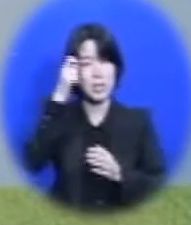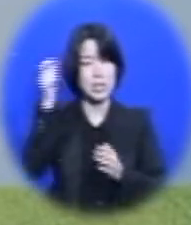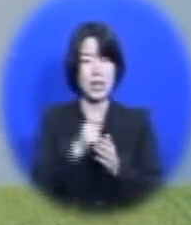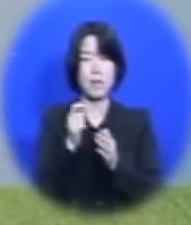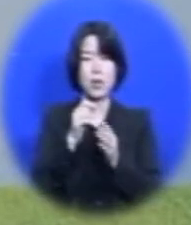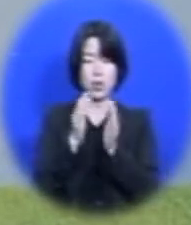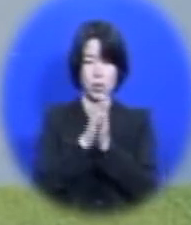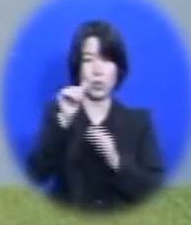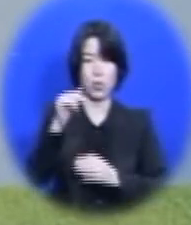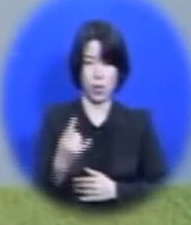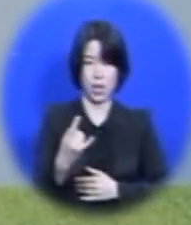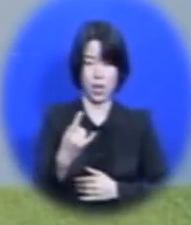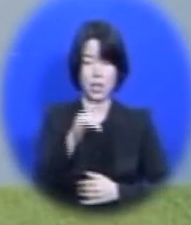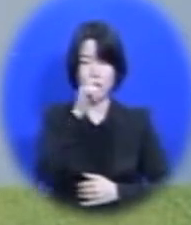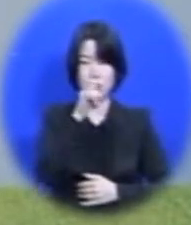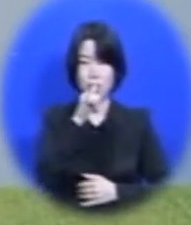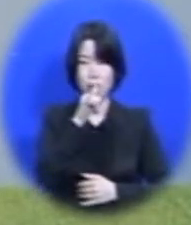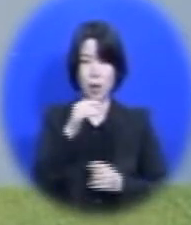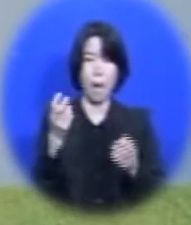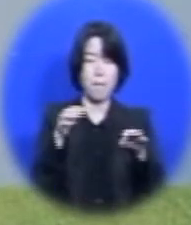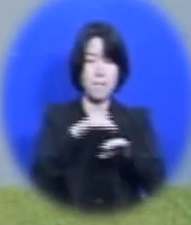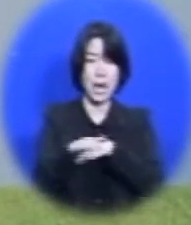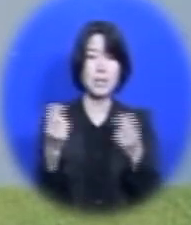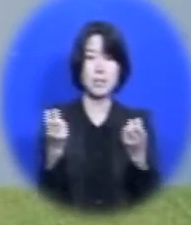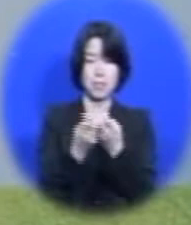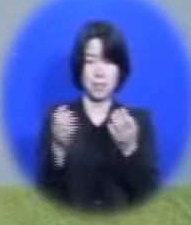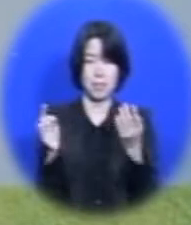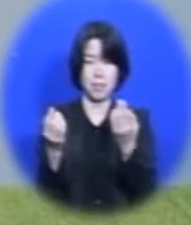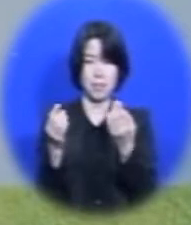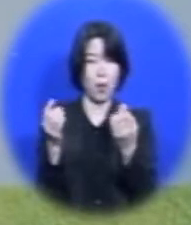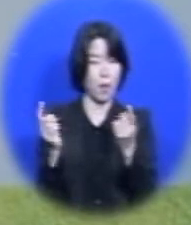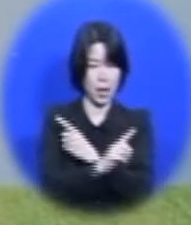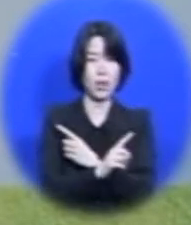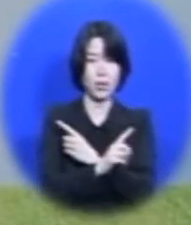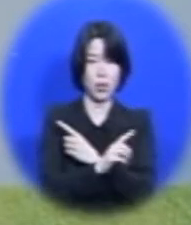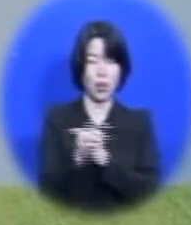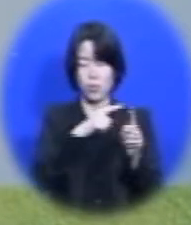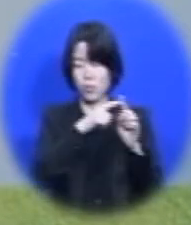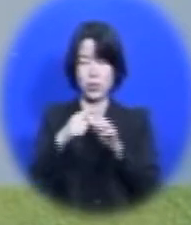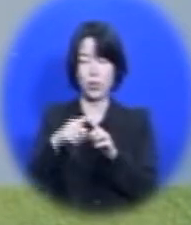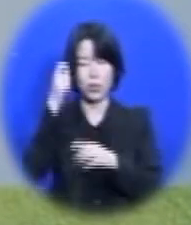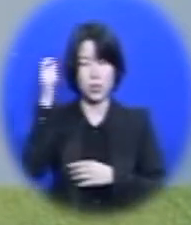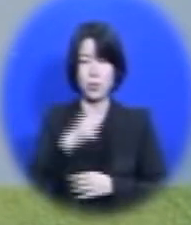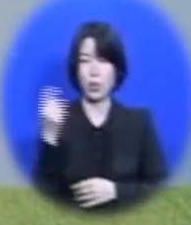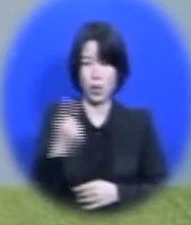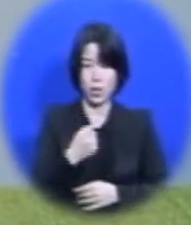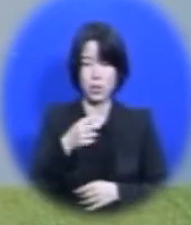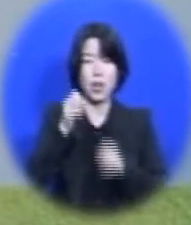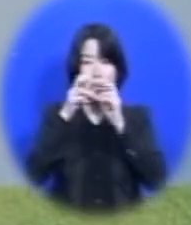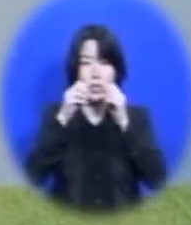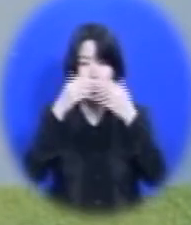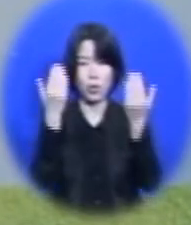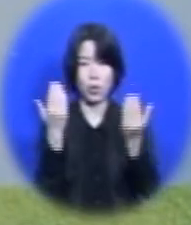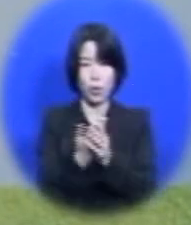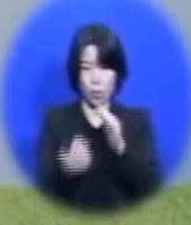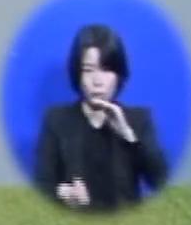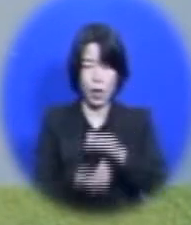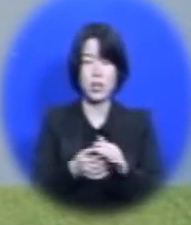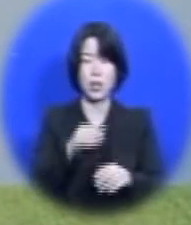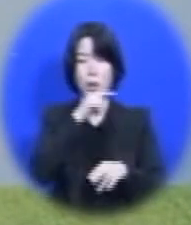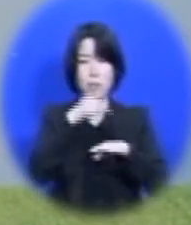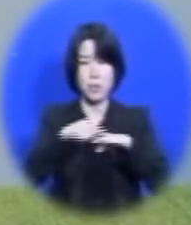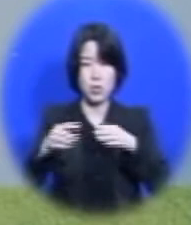새벽기도 패턴이 달라졌어요. 하여튼 무조건 교회 새벽에 나와서 선교 완성과 민족의 통일과